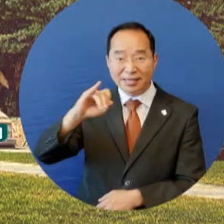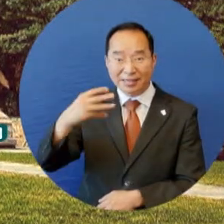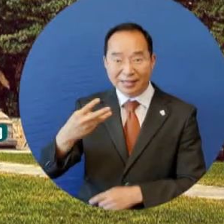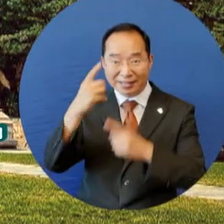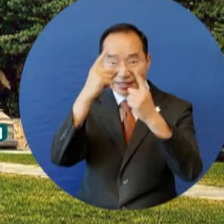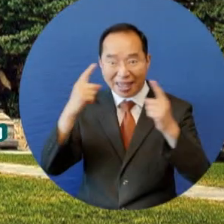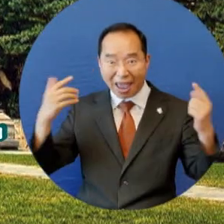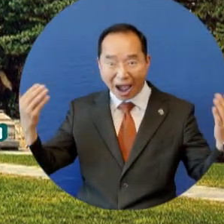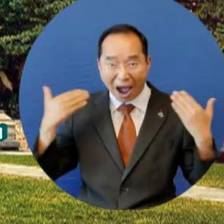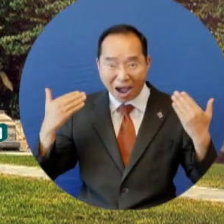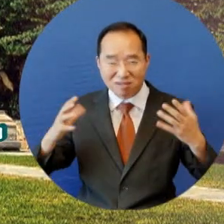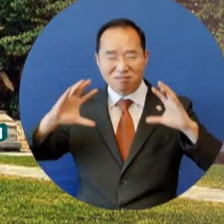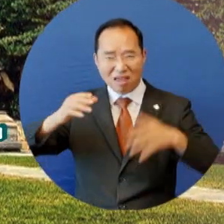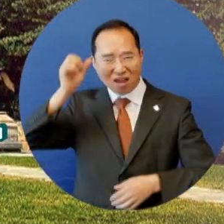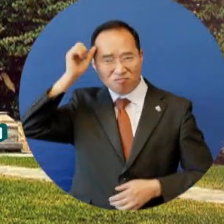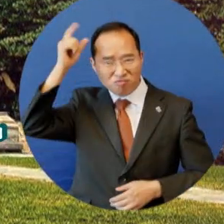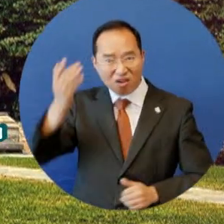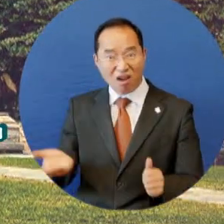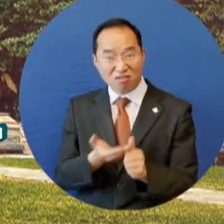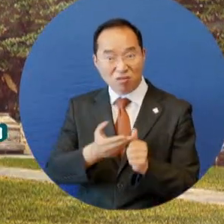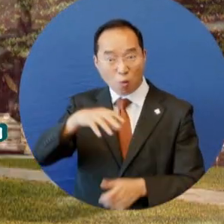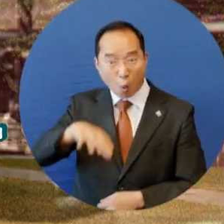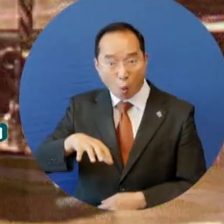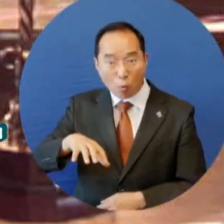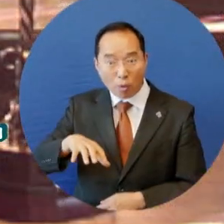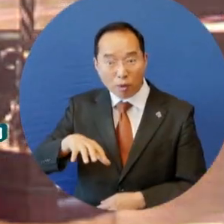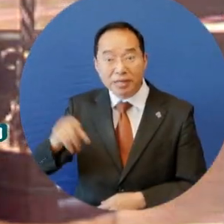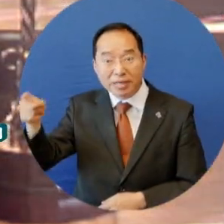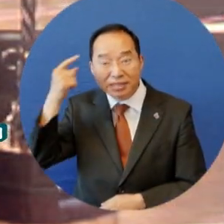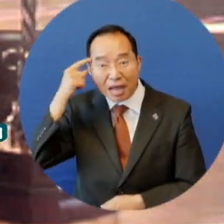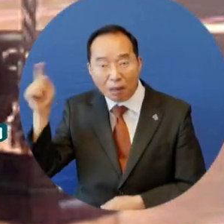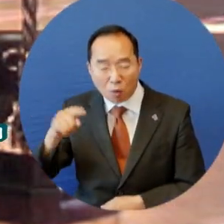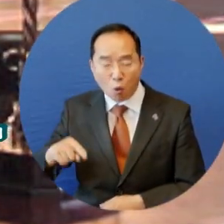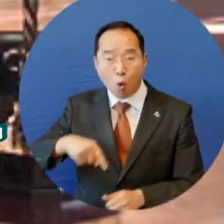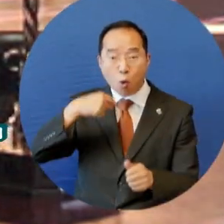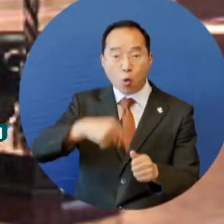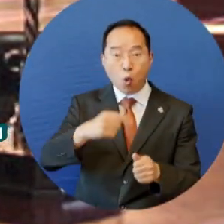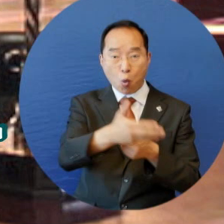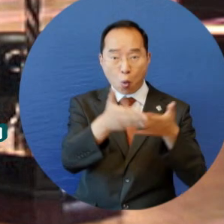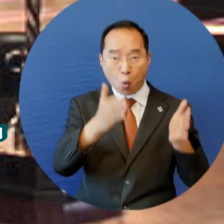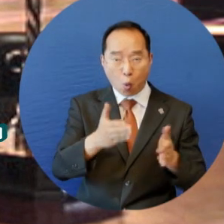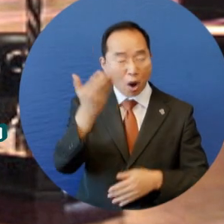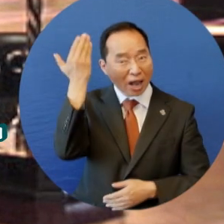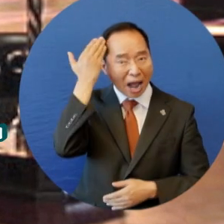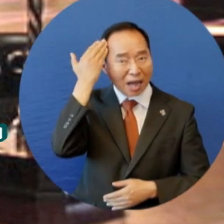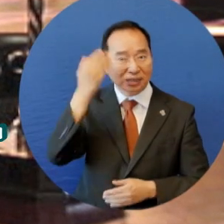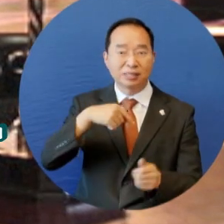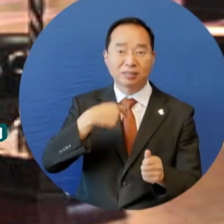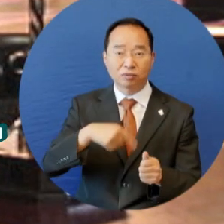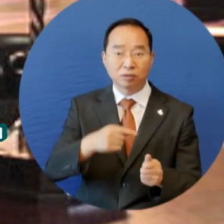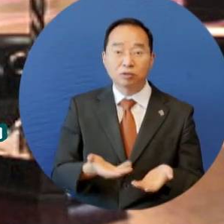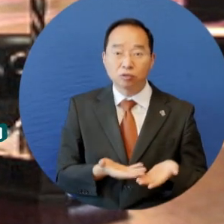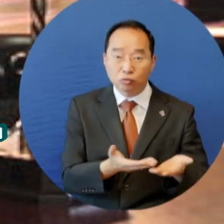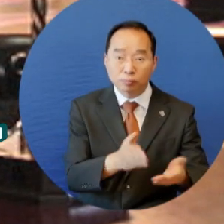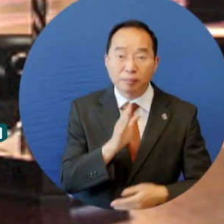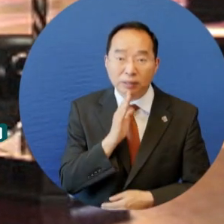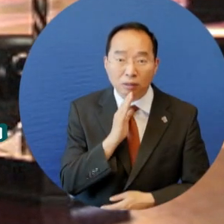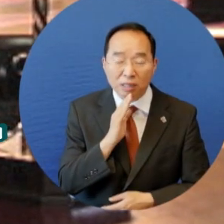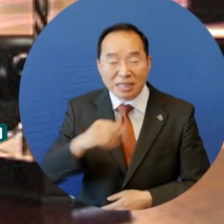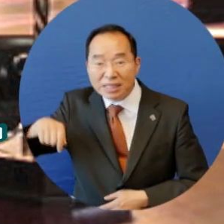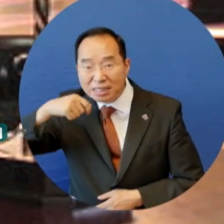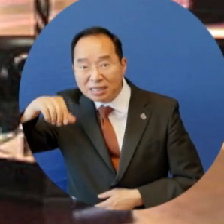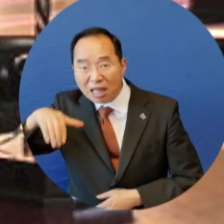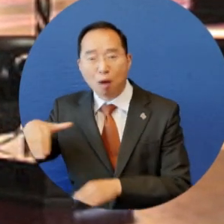전 세계에서 리더를 길러내는 대학인데 강의실에서는 지식을 전수하지만 식당에서는 문화를